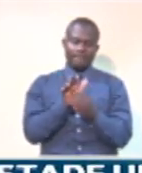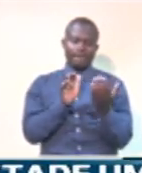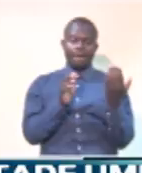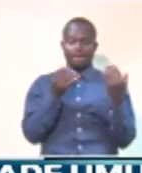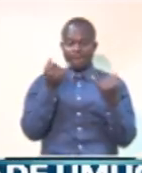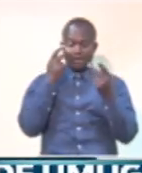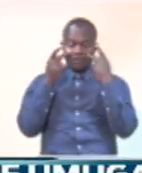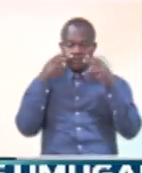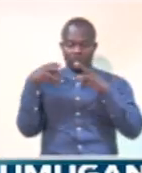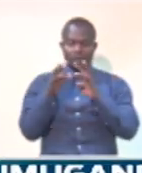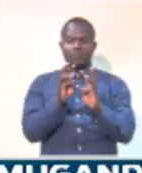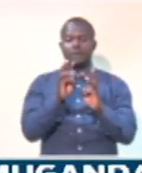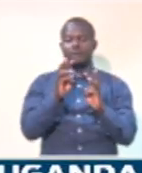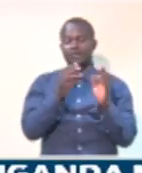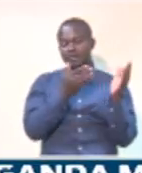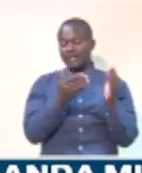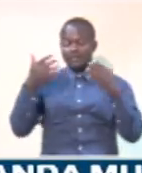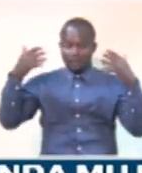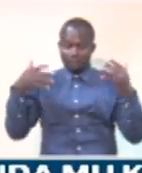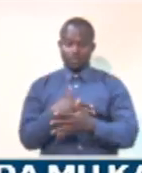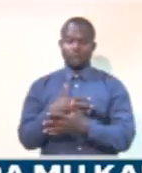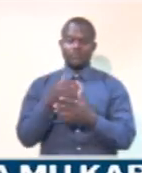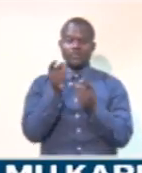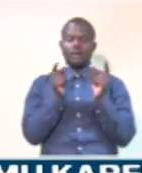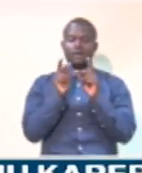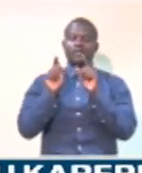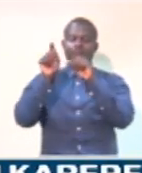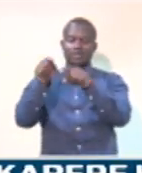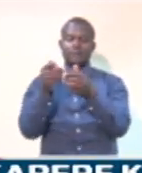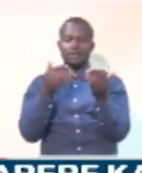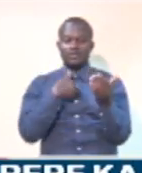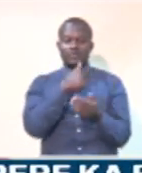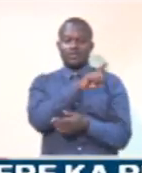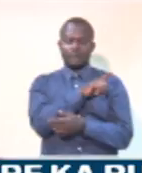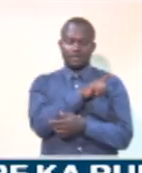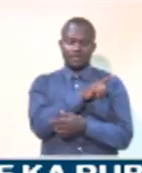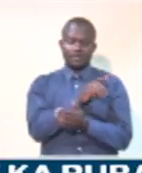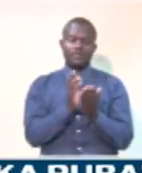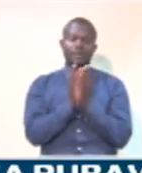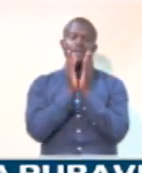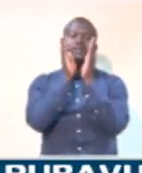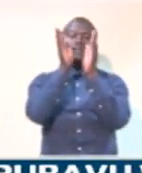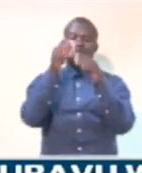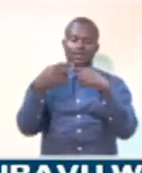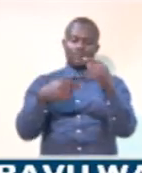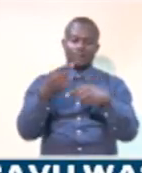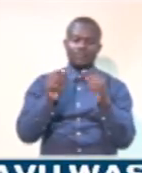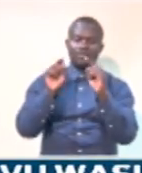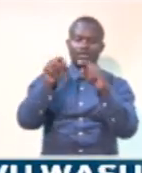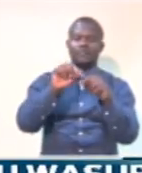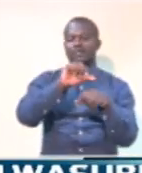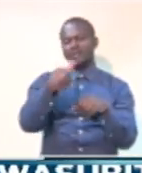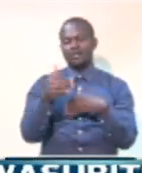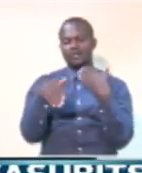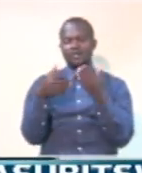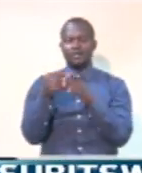ubona ko uburyo bwo kubakira babaye nk'aho batunguranye. Aho bagiye nuko twageze amahirwe ikirunga kikaba gihagaze, ariko iyo bakomeza kuhaba n'abandi